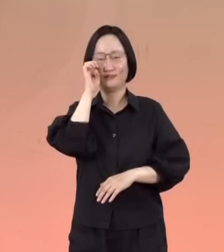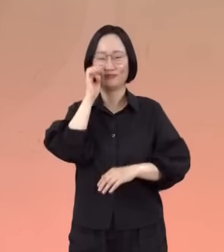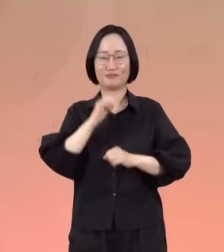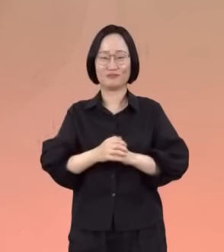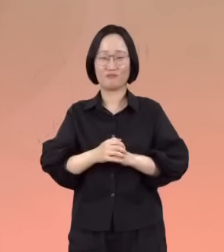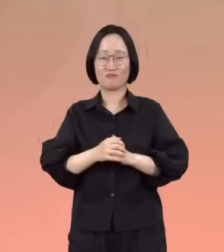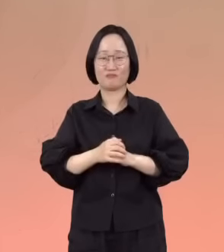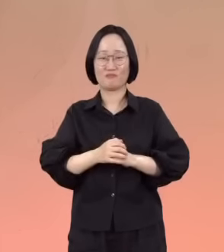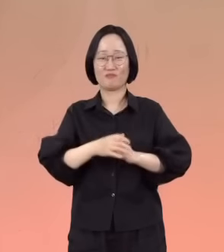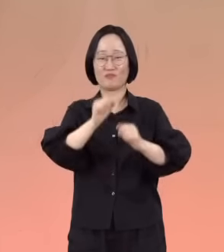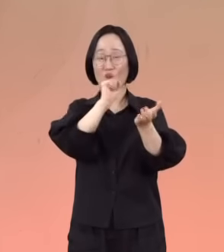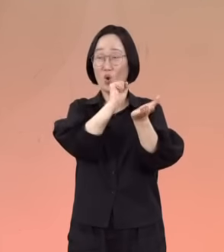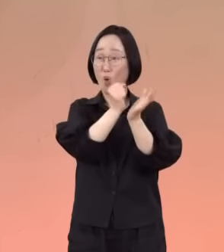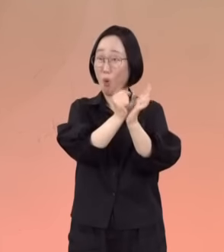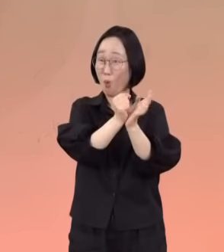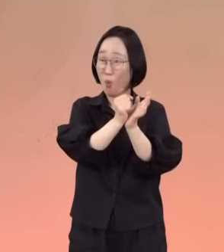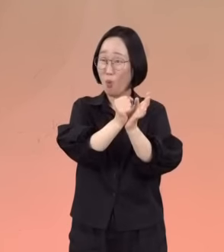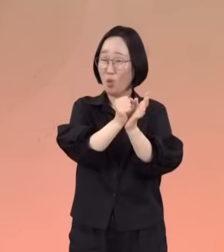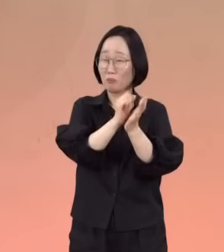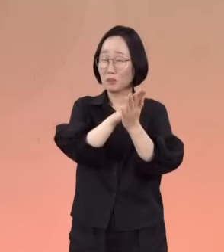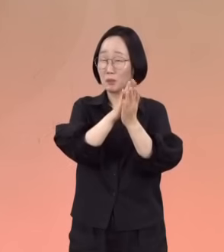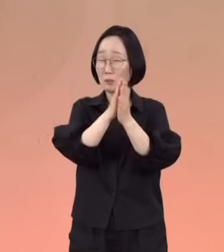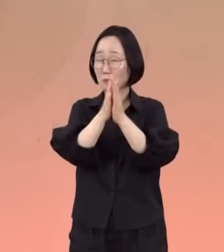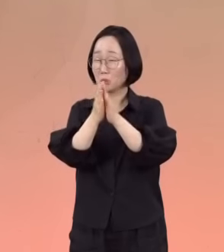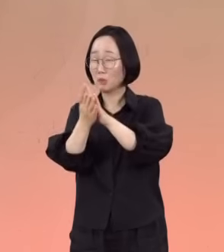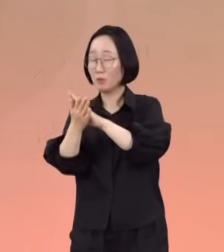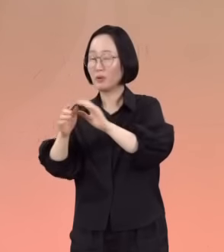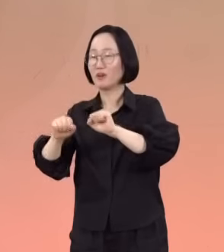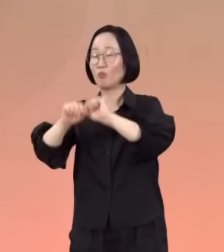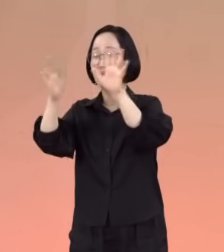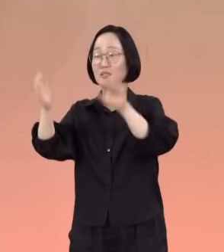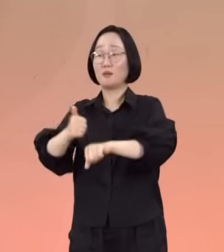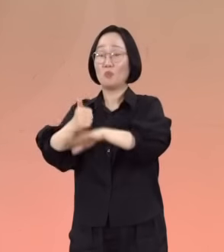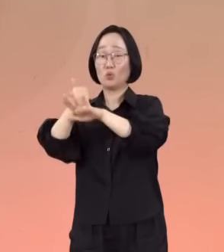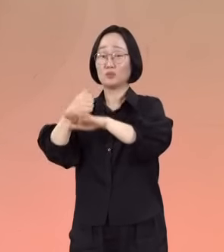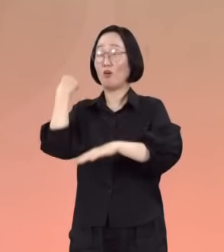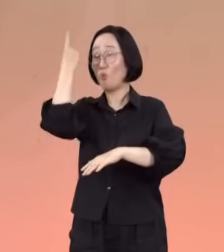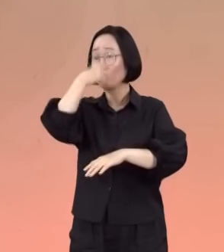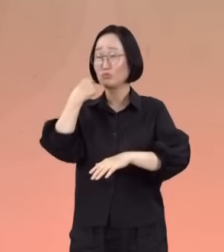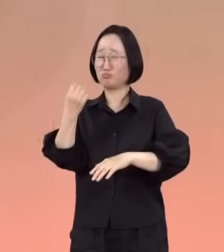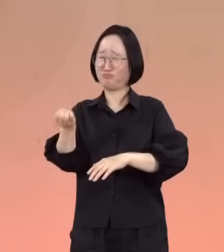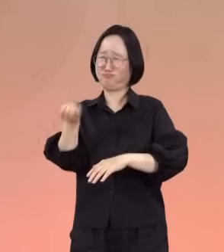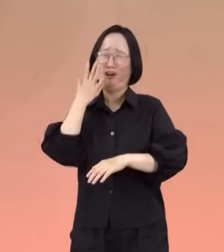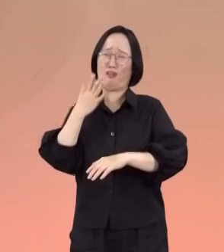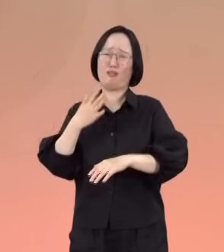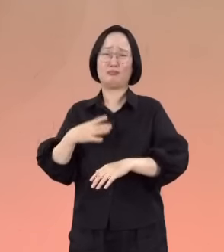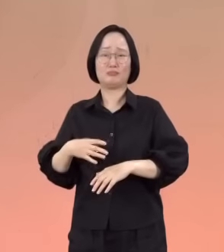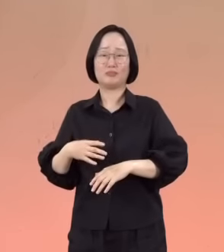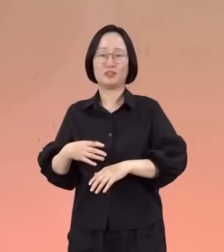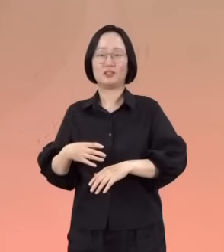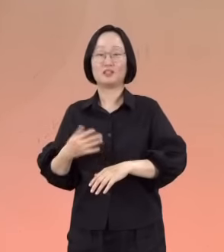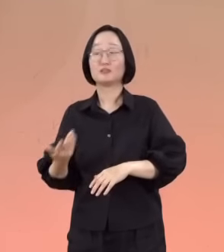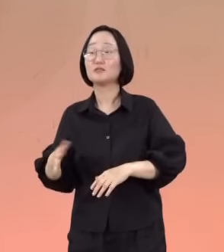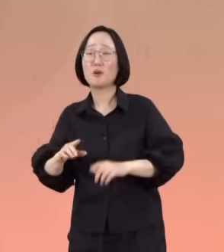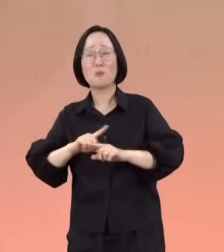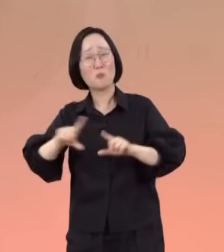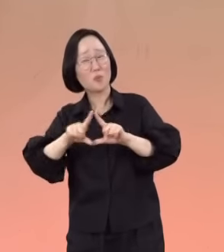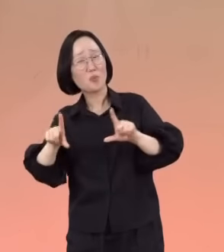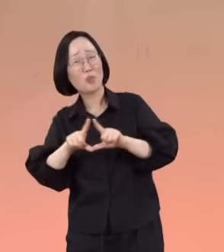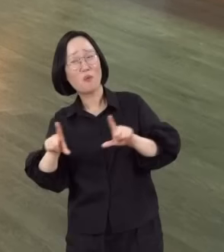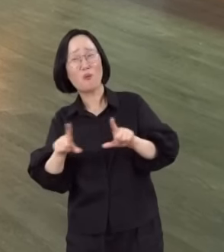관세 보살님이 짠 나타났는데 너무 얼굴이 못생겼대요 근데 우리 관세보살 탱화나 불상